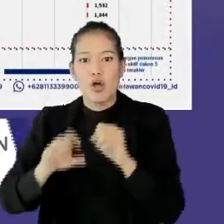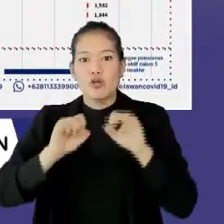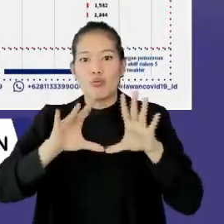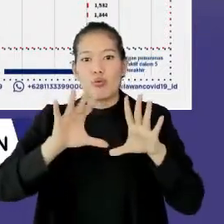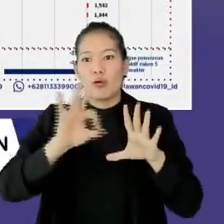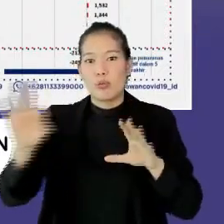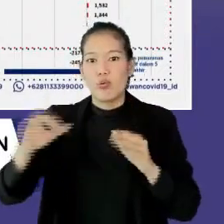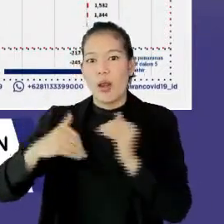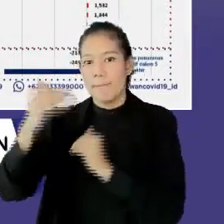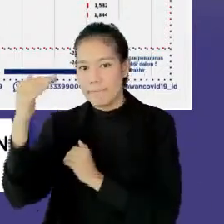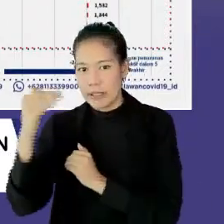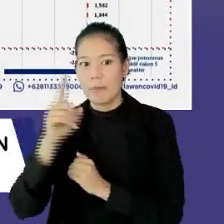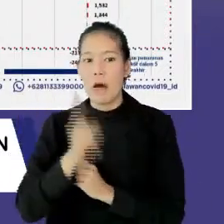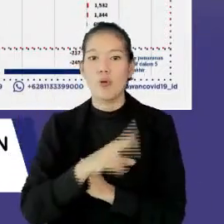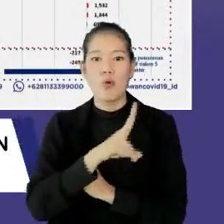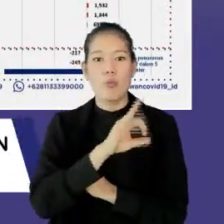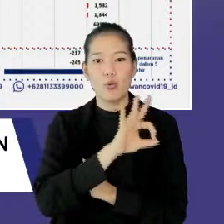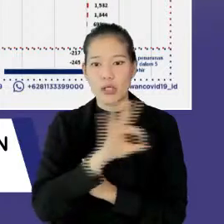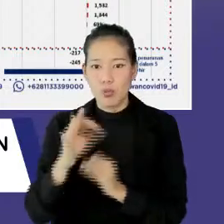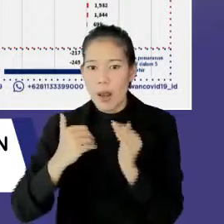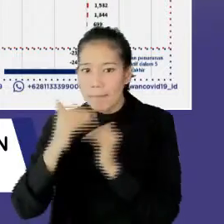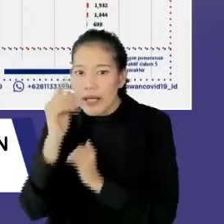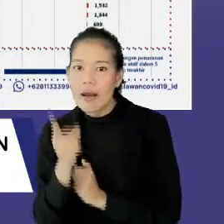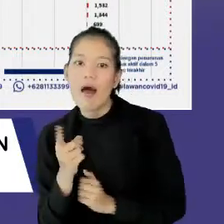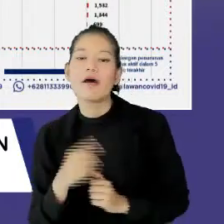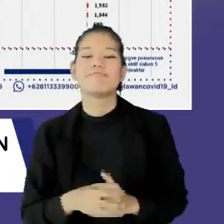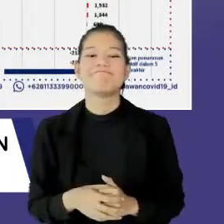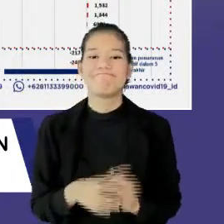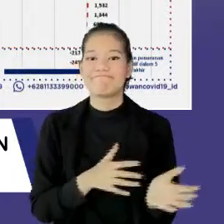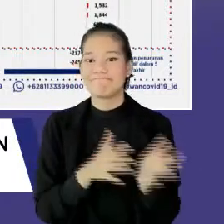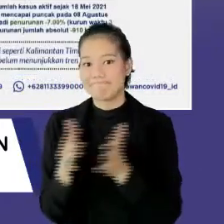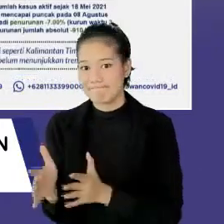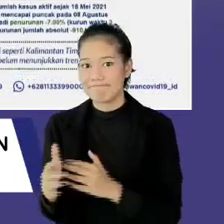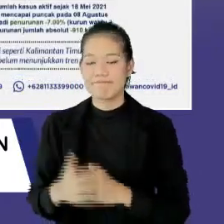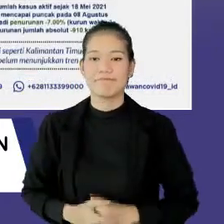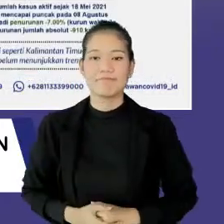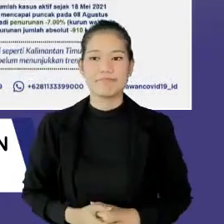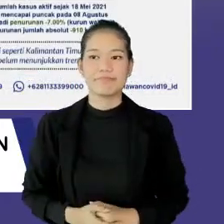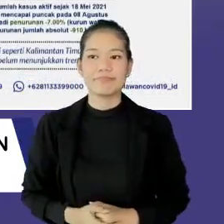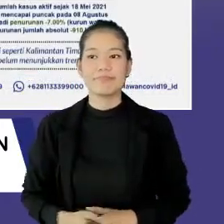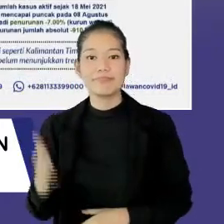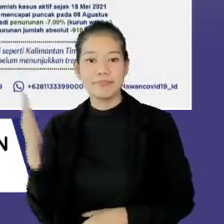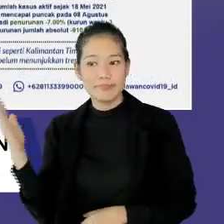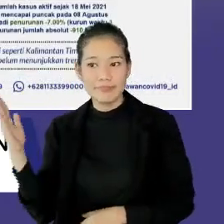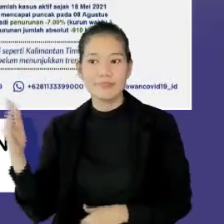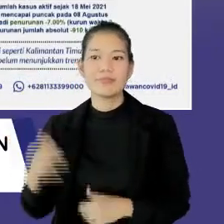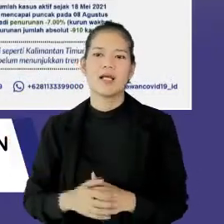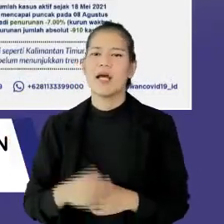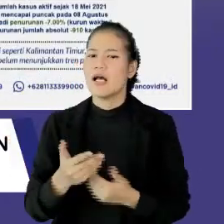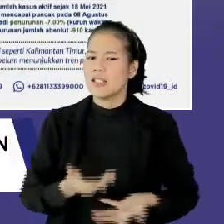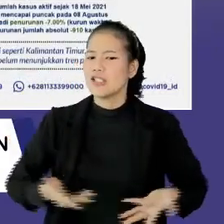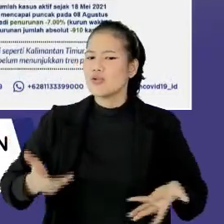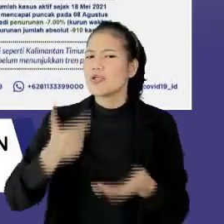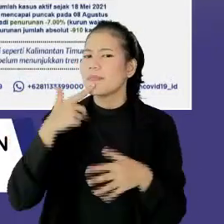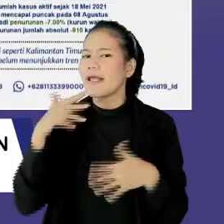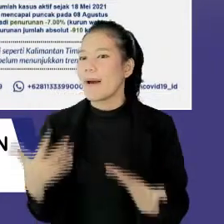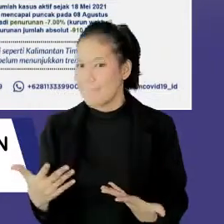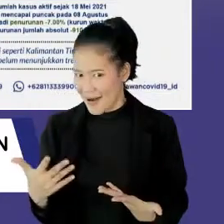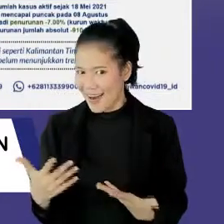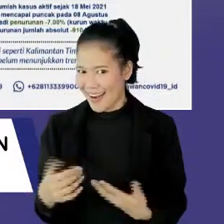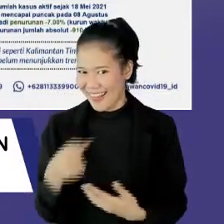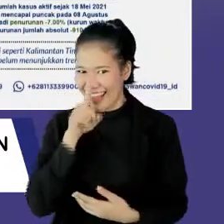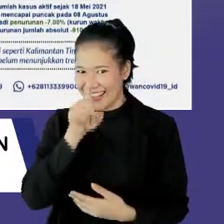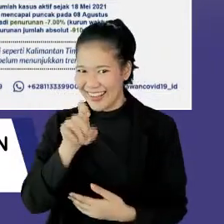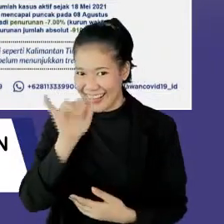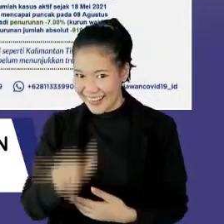10.000, bahkan ada yang lebih dari 20.000. Kita lanjut ke slide berikutnya, Dokter Lula. Jadi sekarang kondisinya gimana di sana? Nah, itu kan